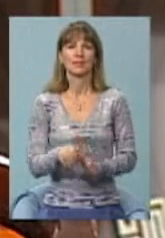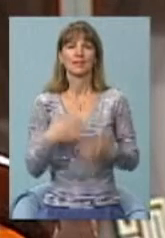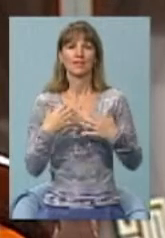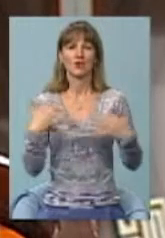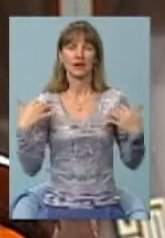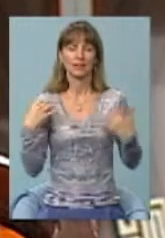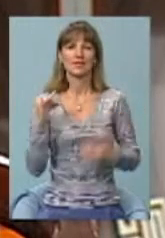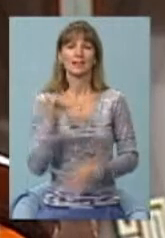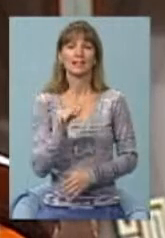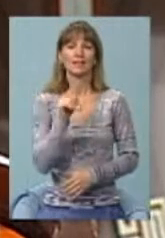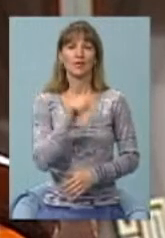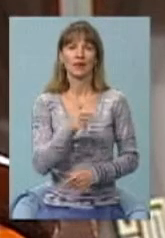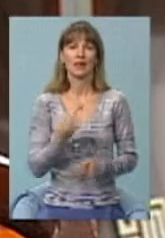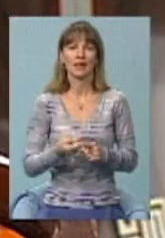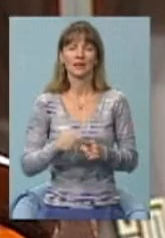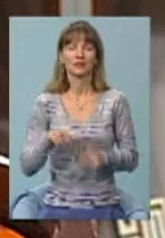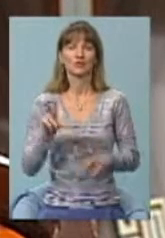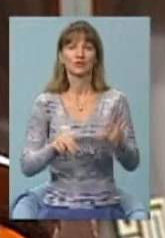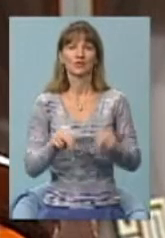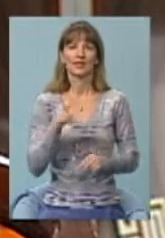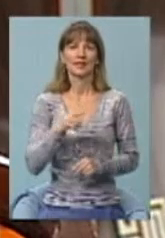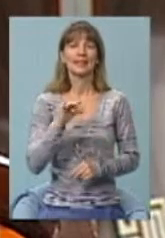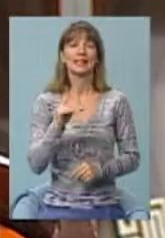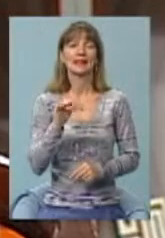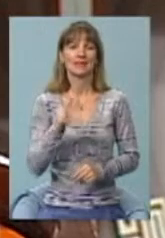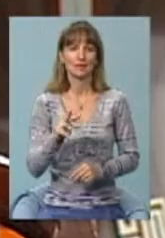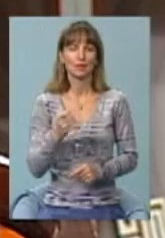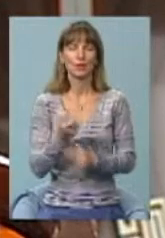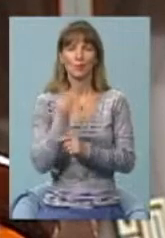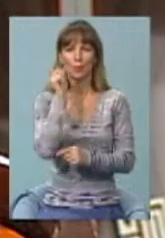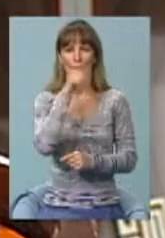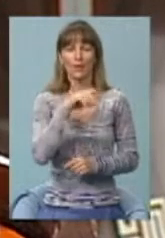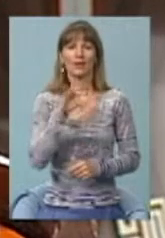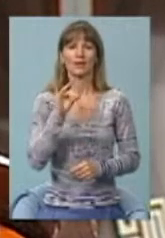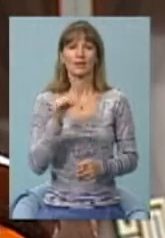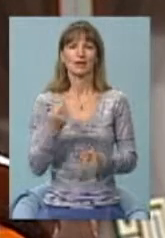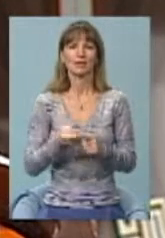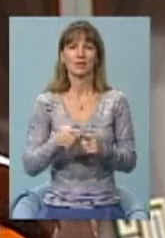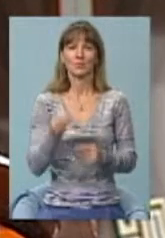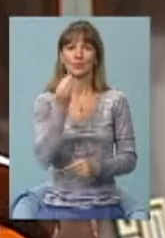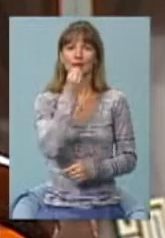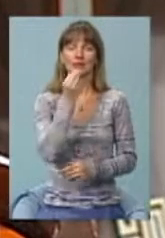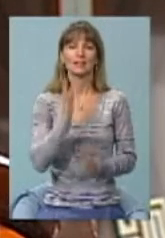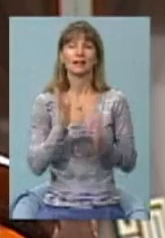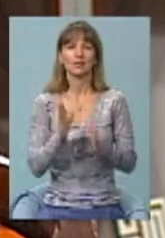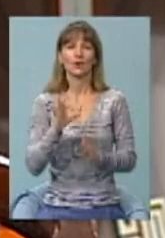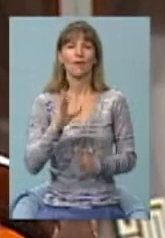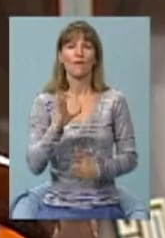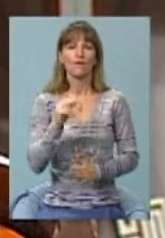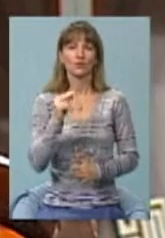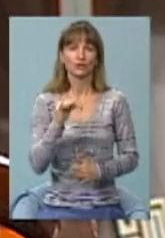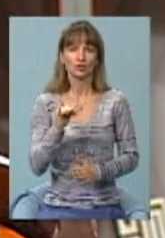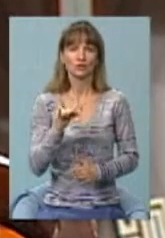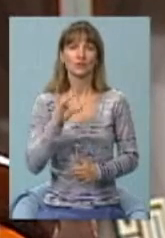тварин, і вони це вважають диким, дуже поганим, і тому їдять саме тільки овочі і